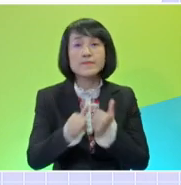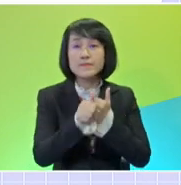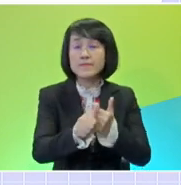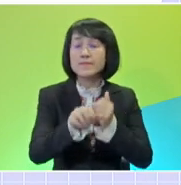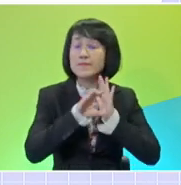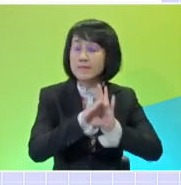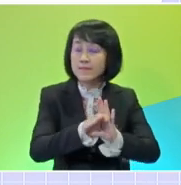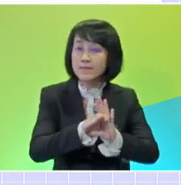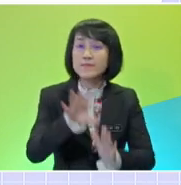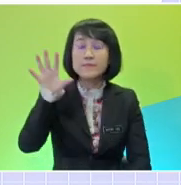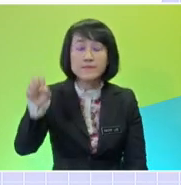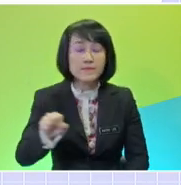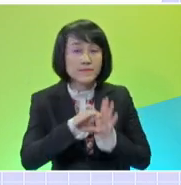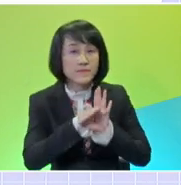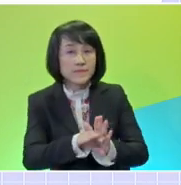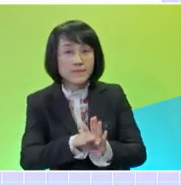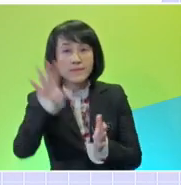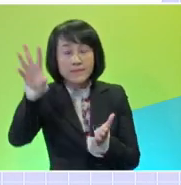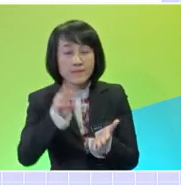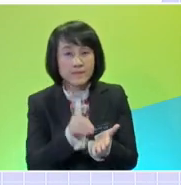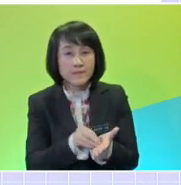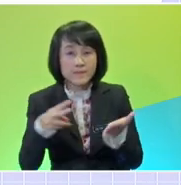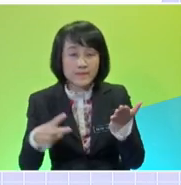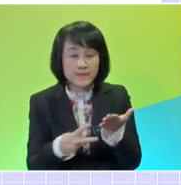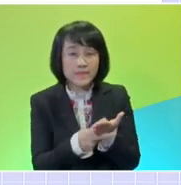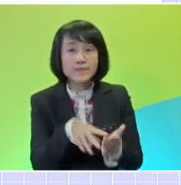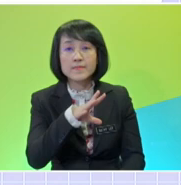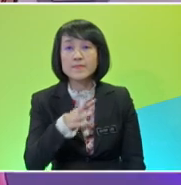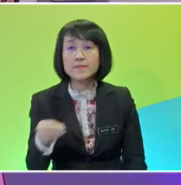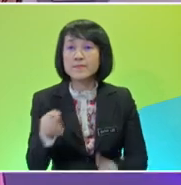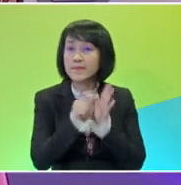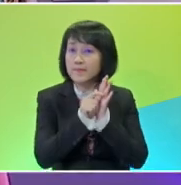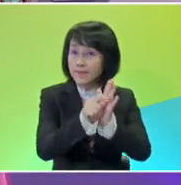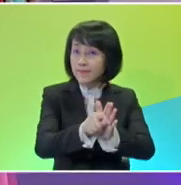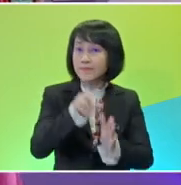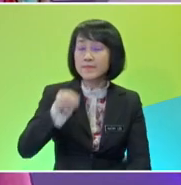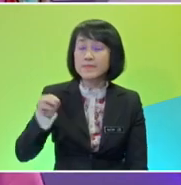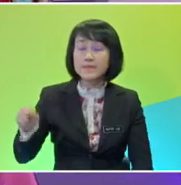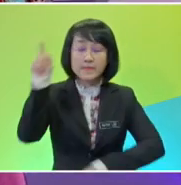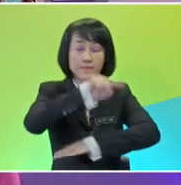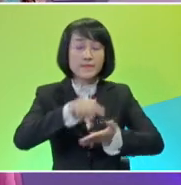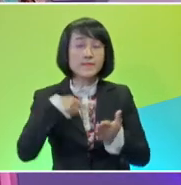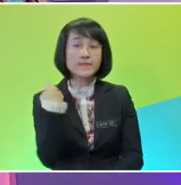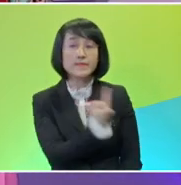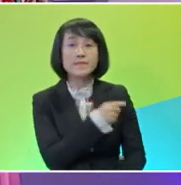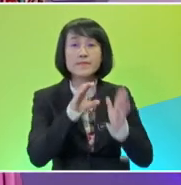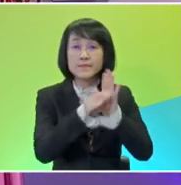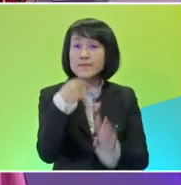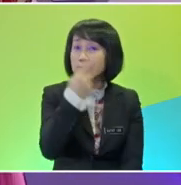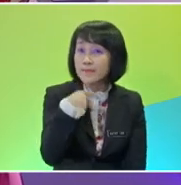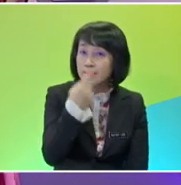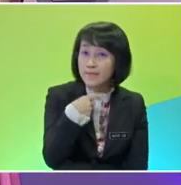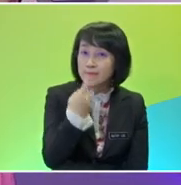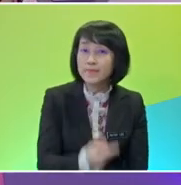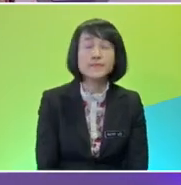mengambil contoh meniru dan meneladani jadi murid-murid hari ini kita nak contoh isi apa kita contohin watak